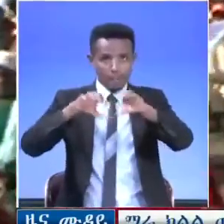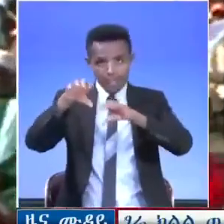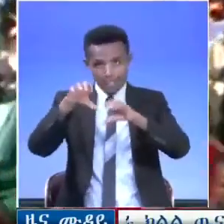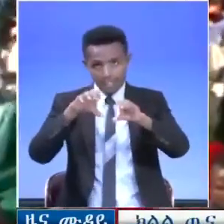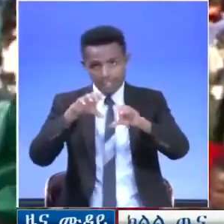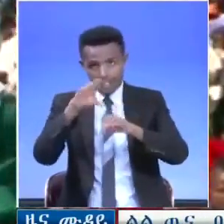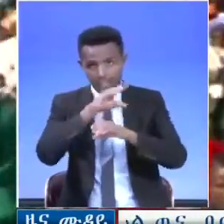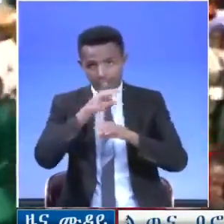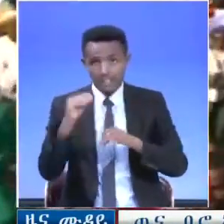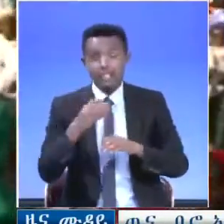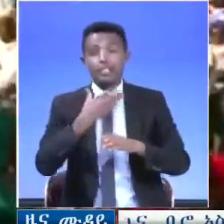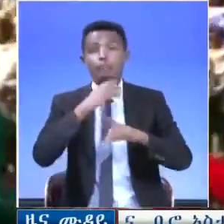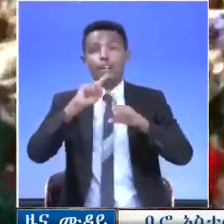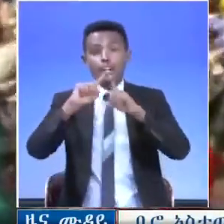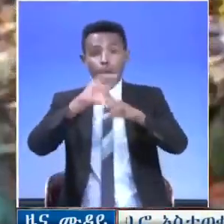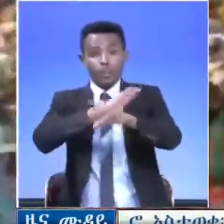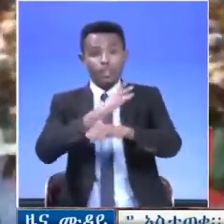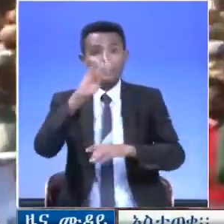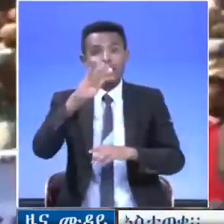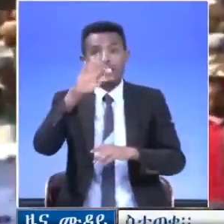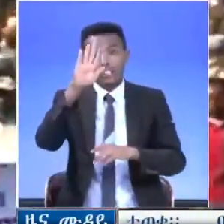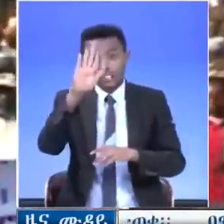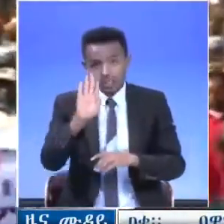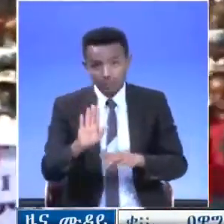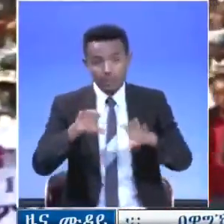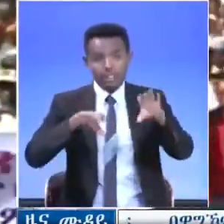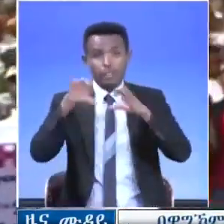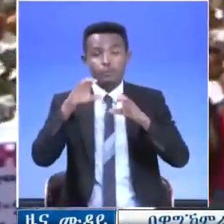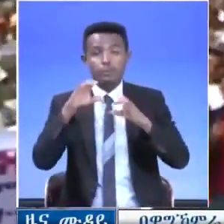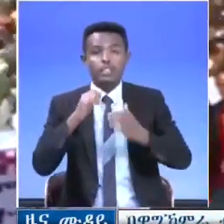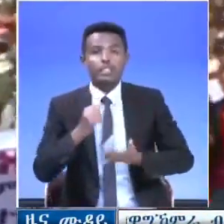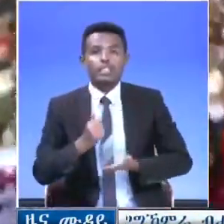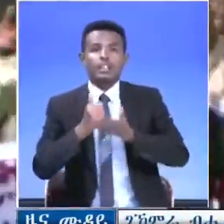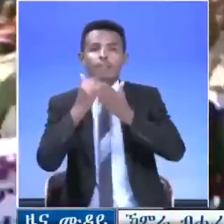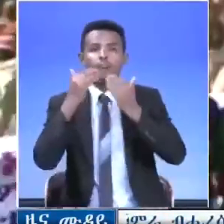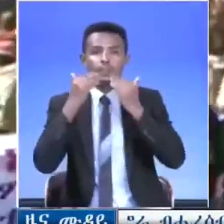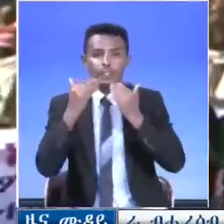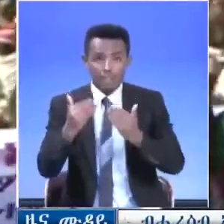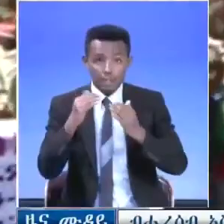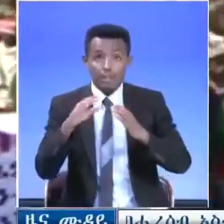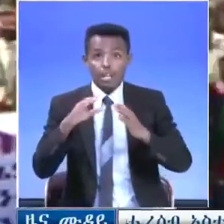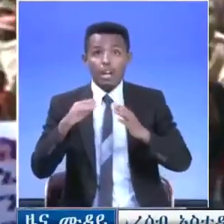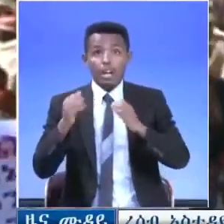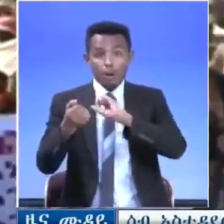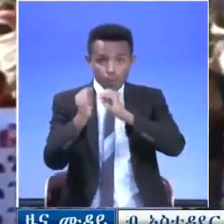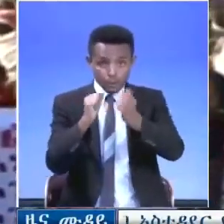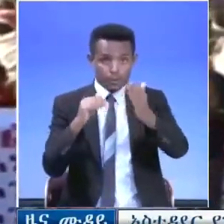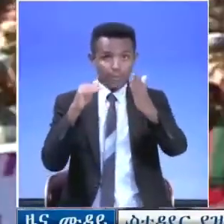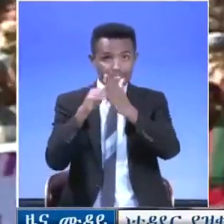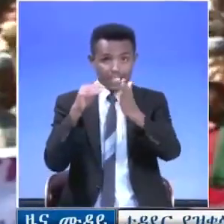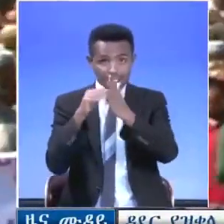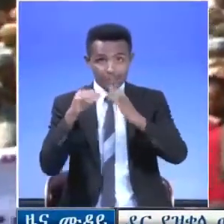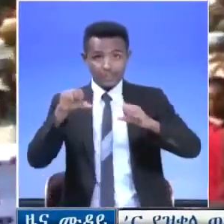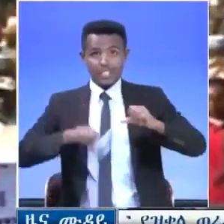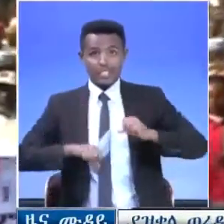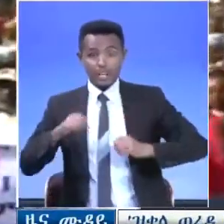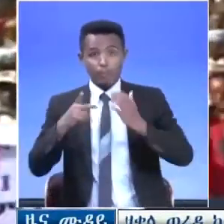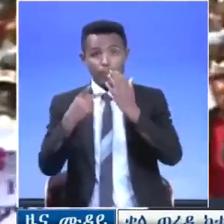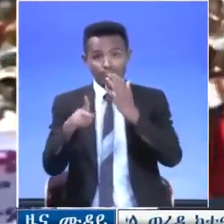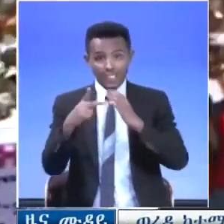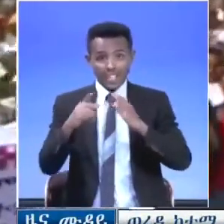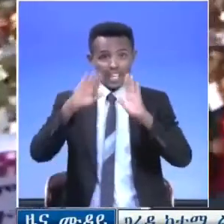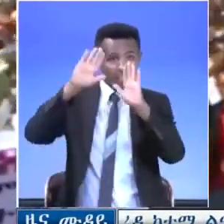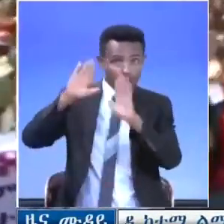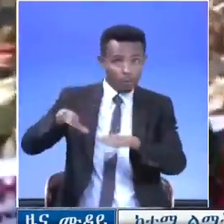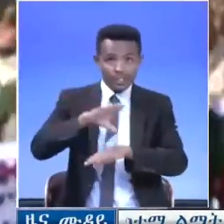ሰራዊት የአማራ ልዩ ኃይልና ሚሊሻ ላደረጉት ድጋፍም አመስግነዋል። ለውጡን የሚያደናቅፍ የሴራ ፖለቲካን እያወገዝንና